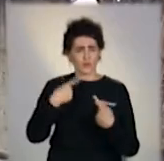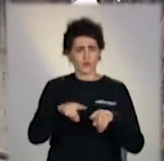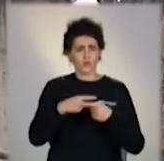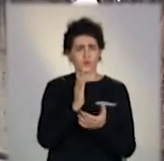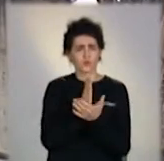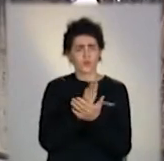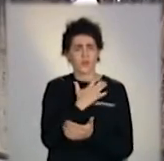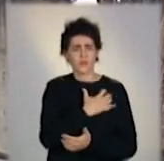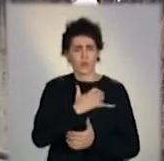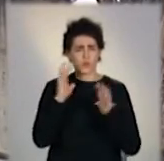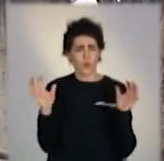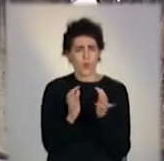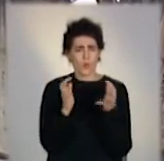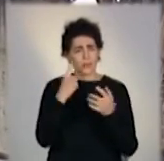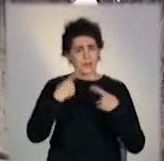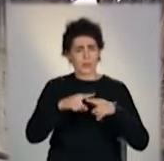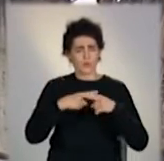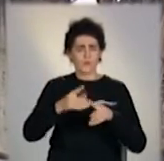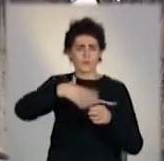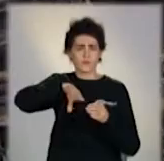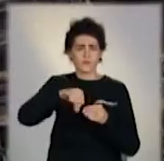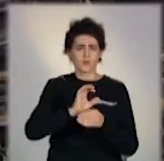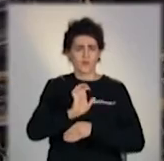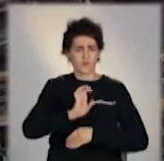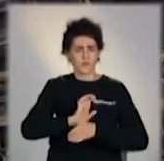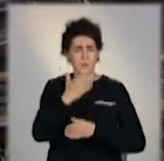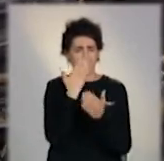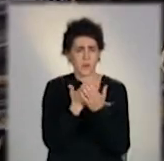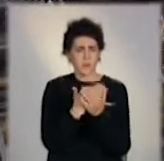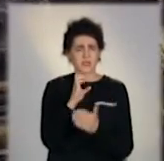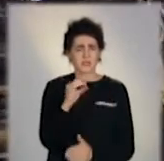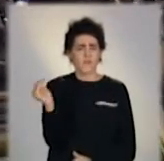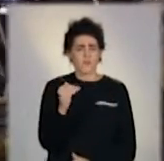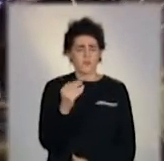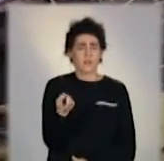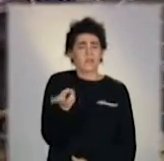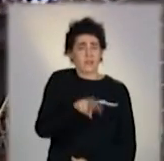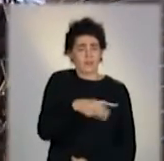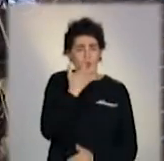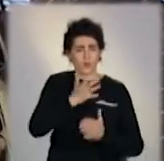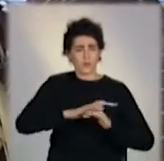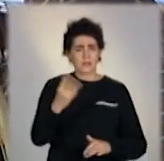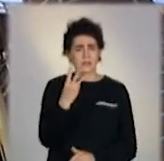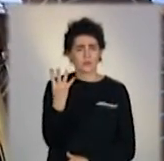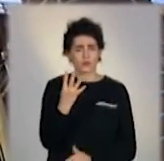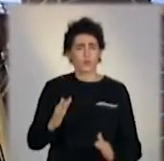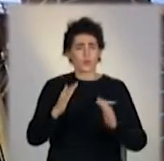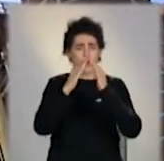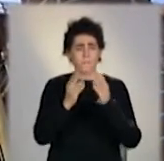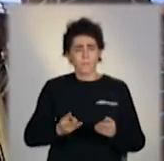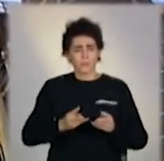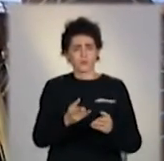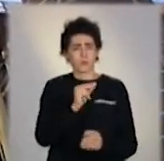важливий для дотримання технології та виробничих показників. Із лютого два нагрівачі на третій та четвертій доменних печах